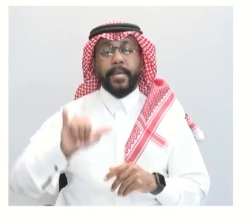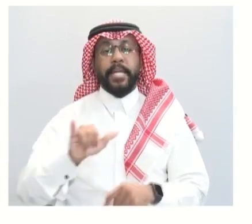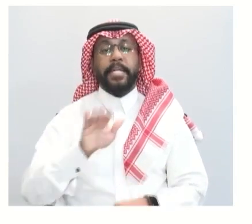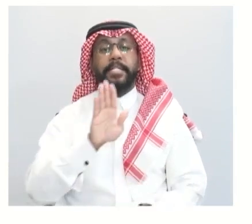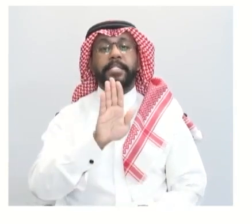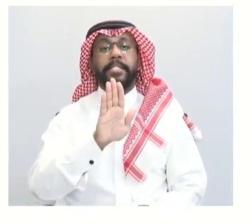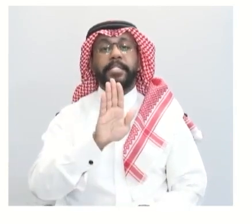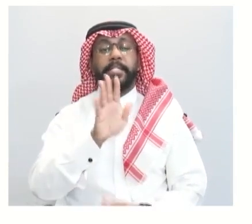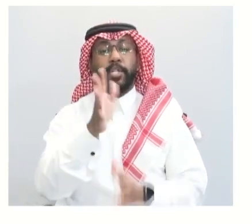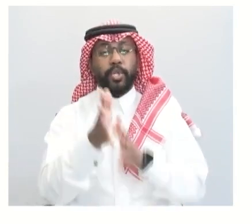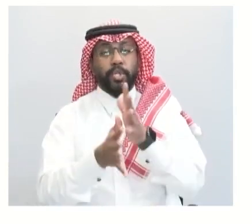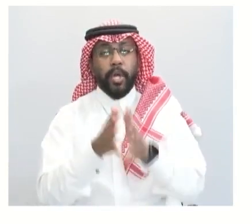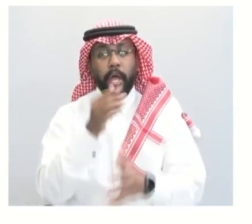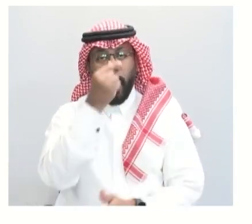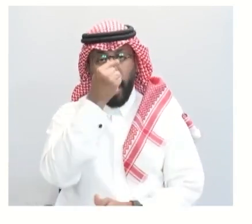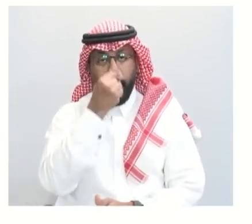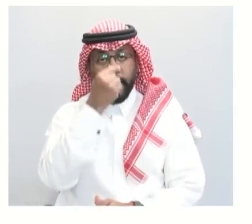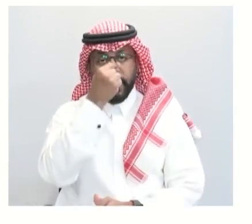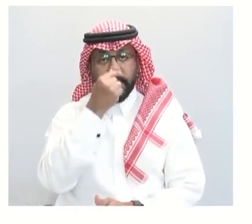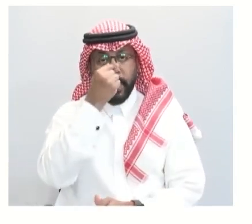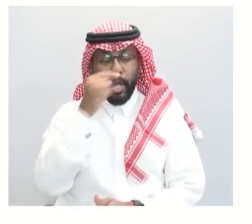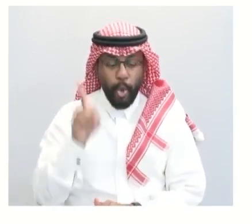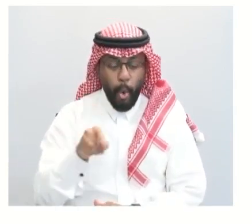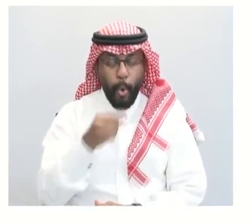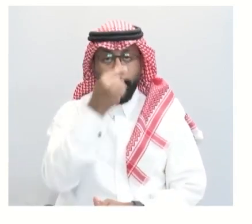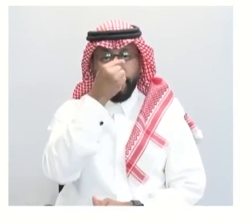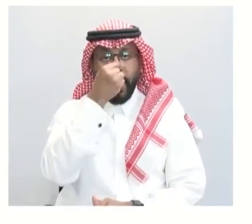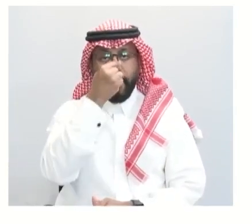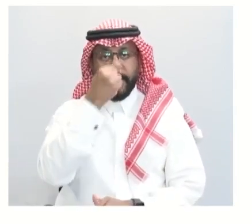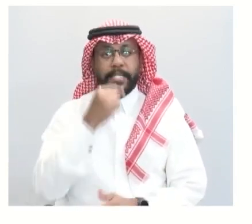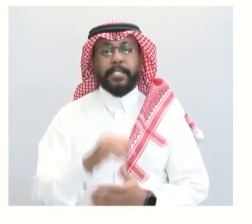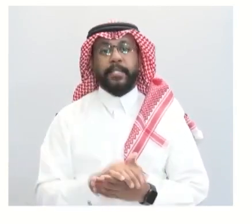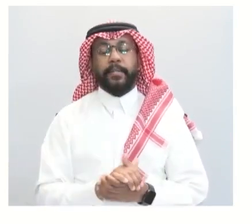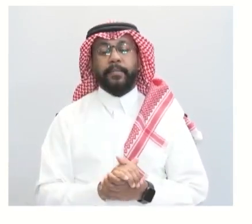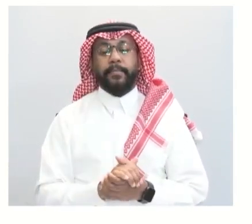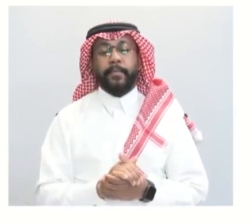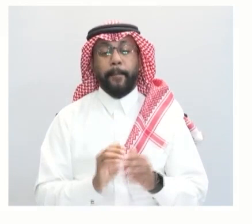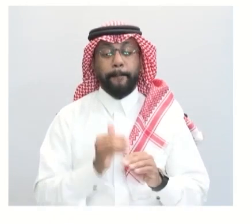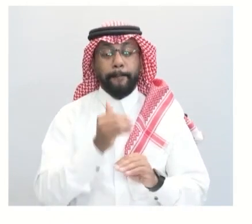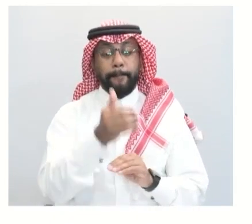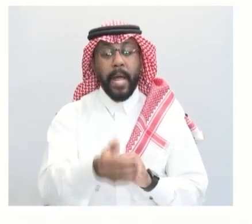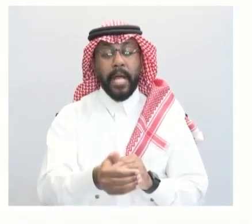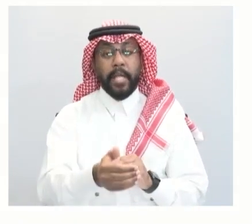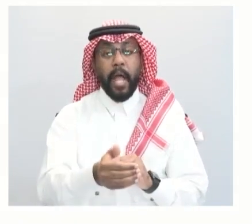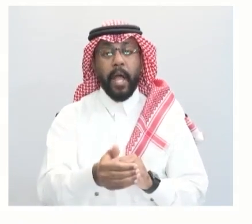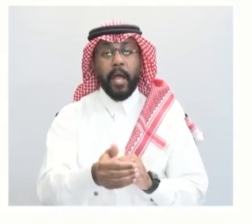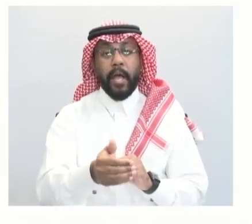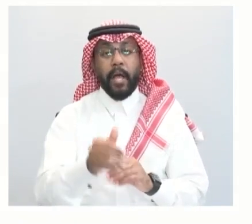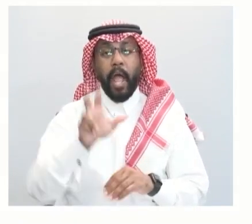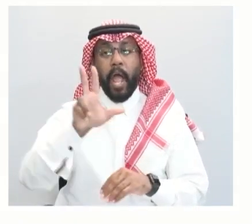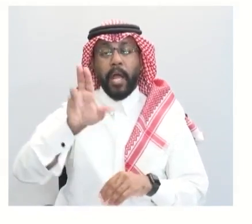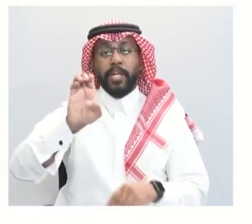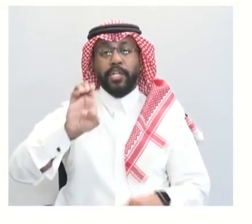يوم الخميس ثم بعد يوم الخميس ياتينا ماذا